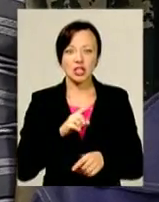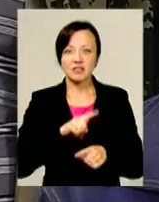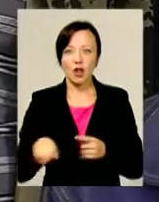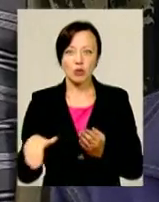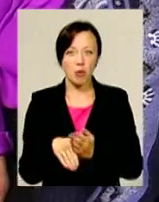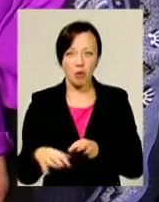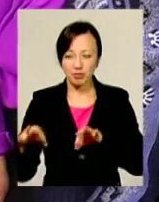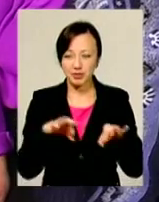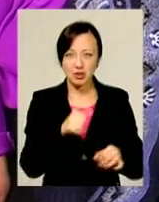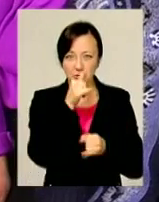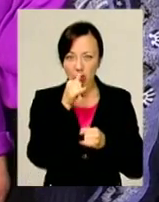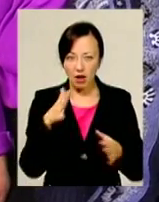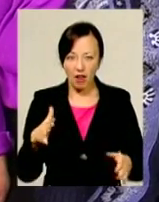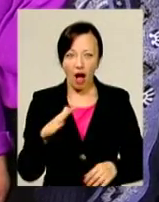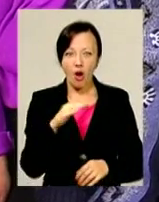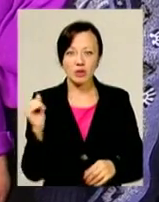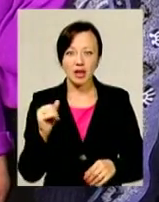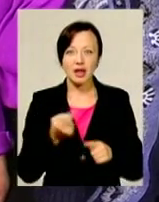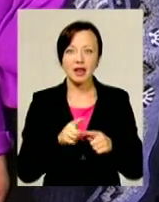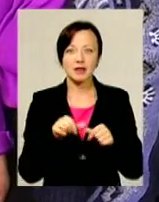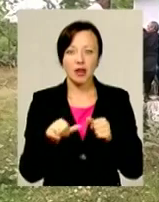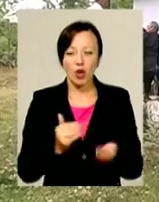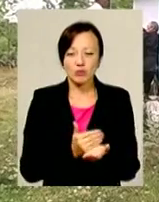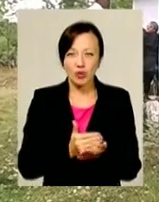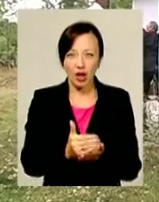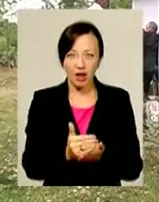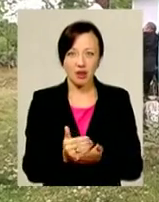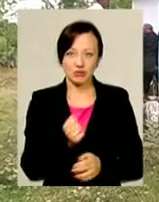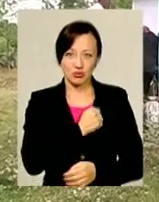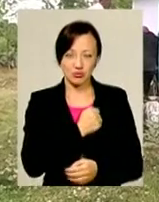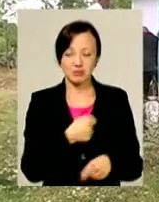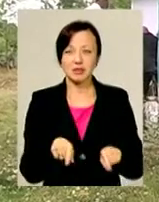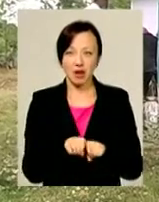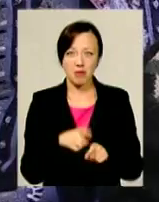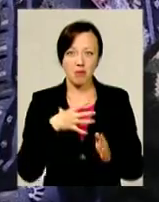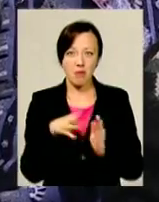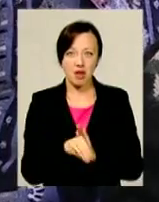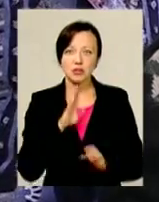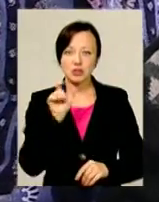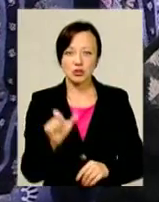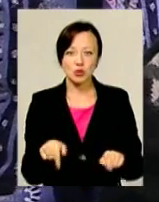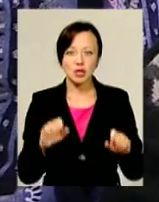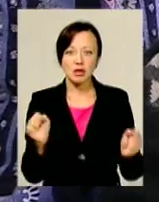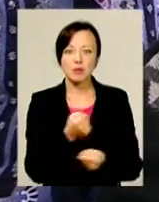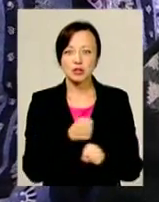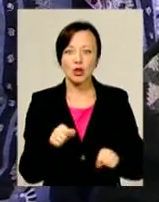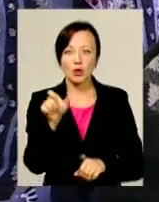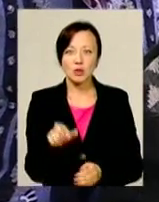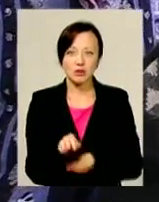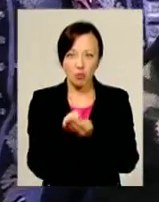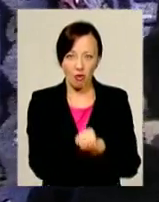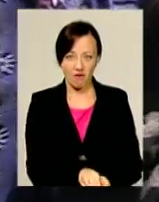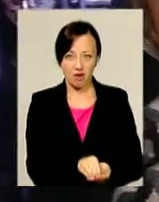сюди не могла, а орендарі Диспалова, щоб розгорнути дорогу, пошкодували. Так жінка й померла. Тут невозможно мерця навіть на центр